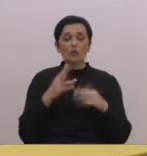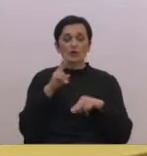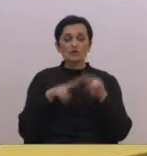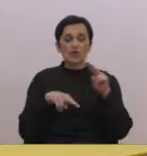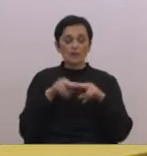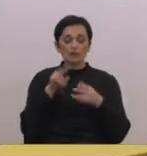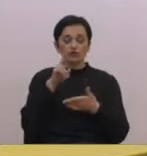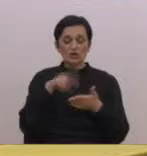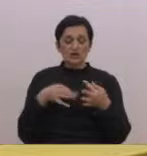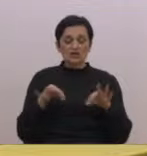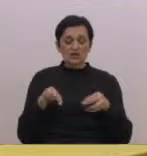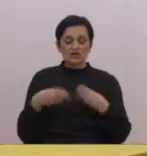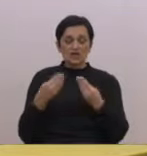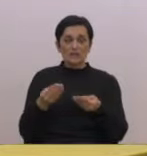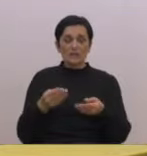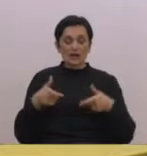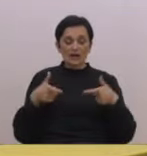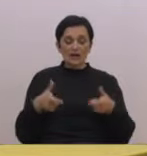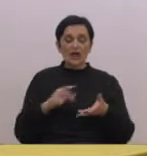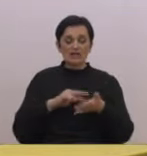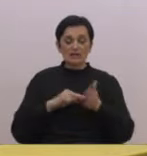ნებართვა, რომელიც გენგეგმის